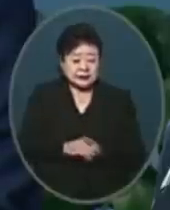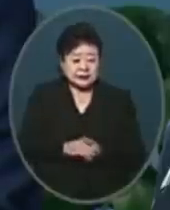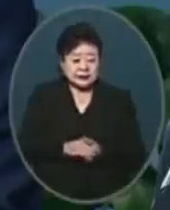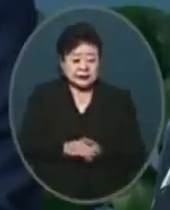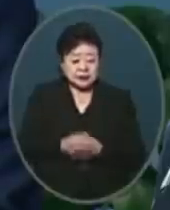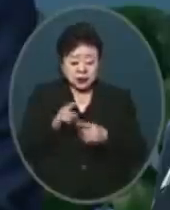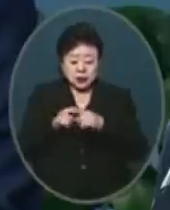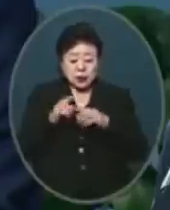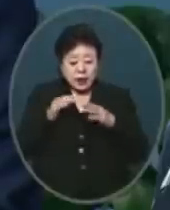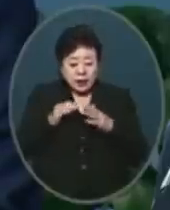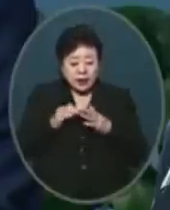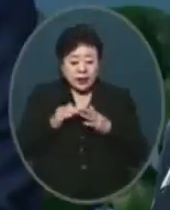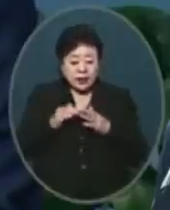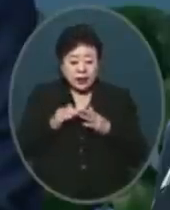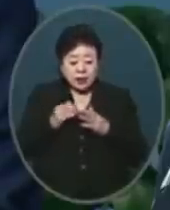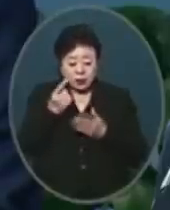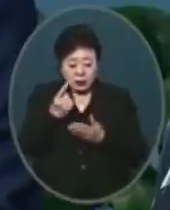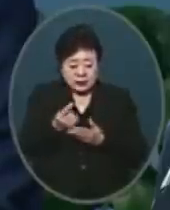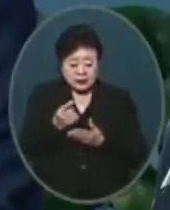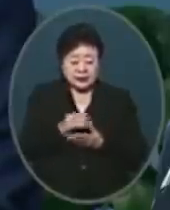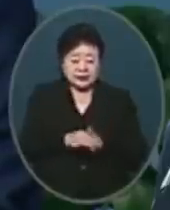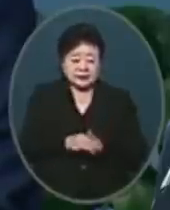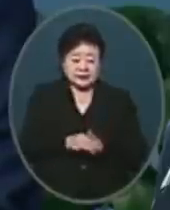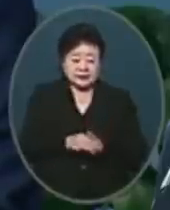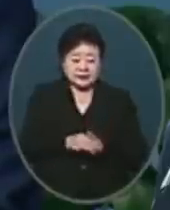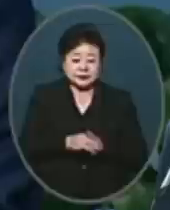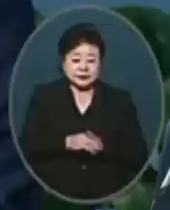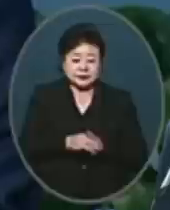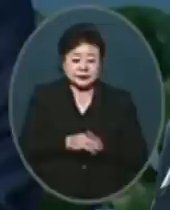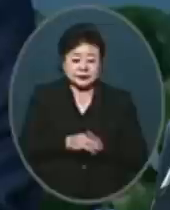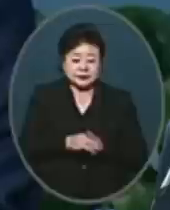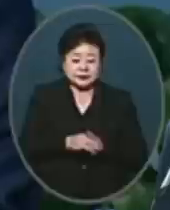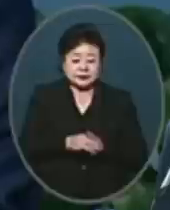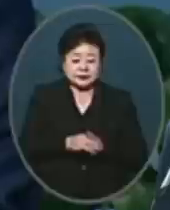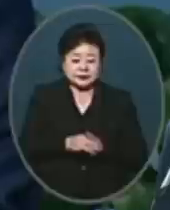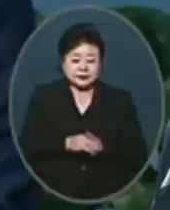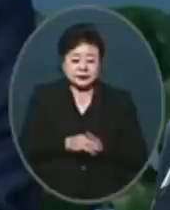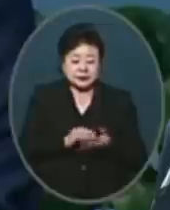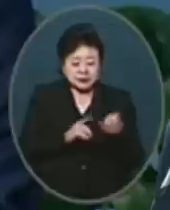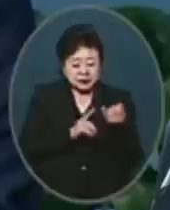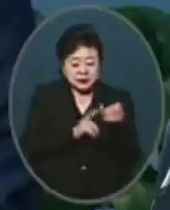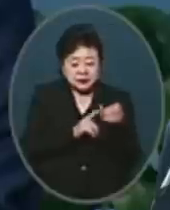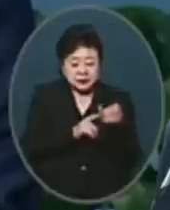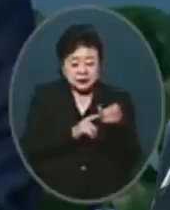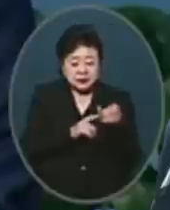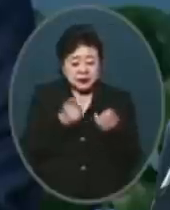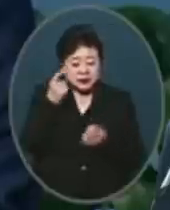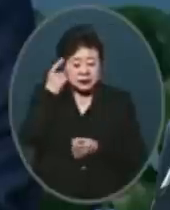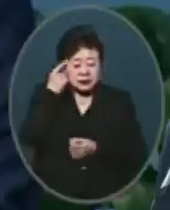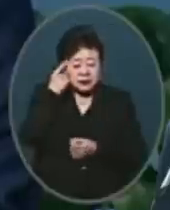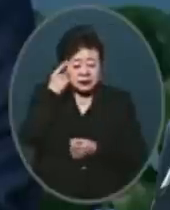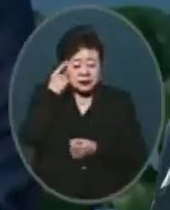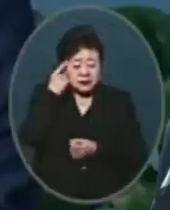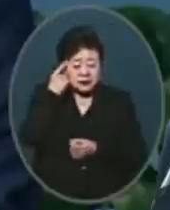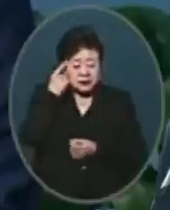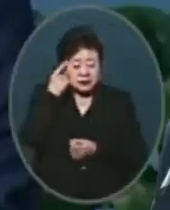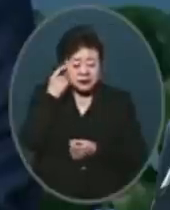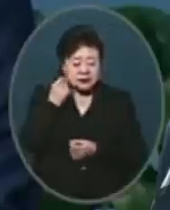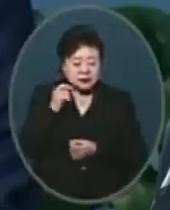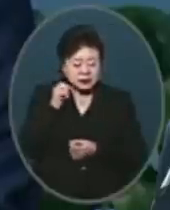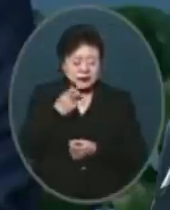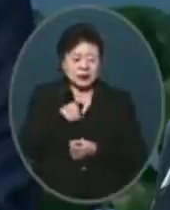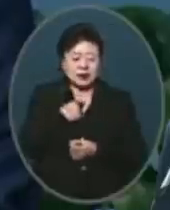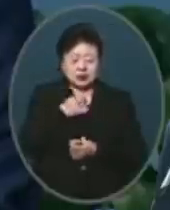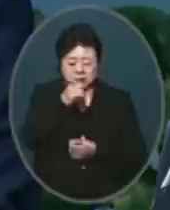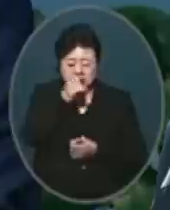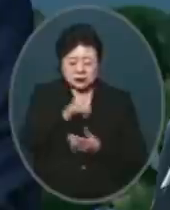우리 교회에 찾아왔습니다. 그가 정신적인 혼란을 많이 겪고